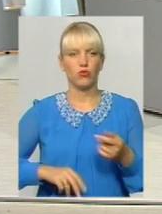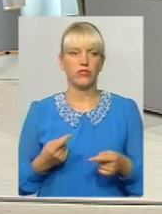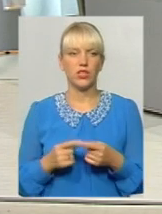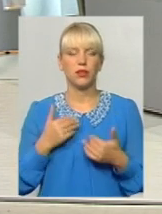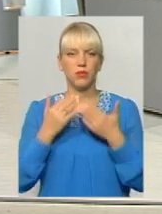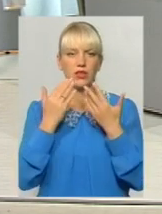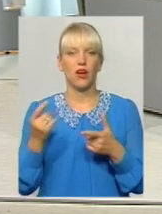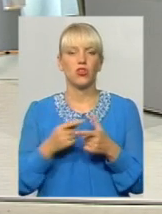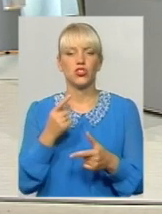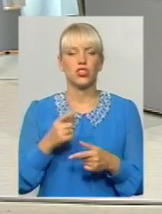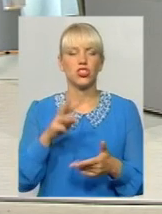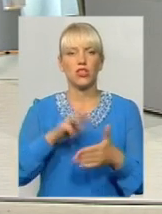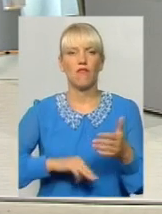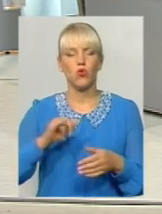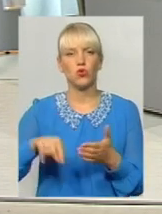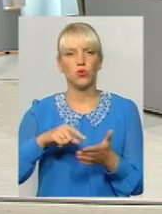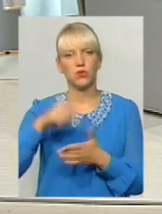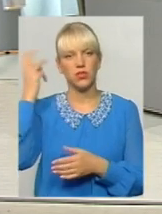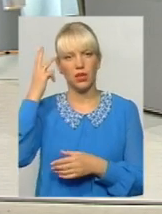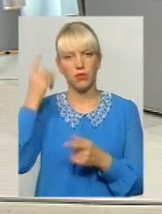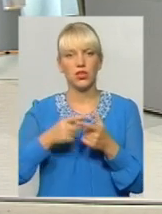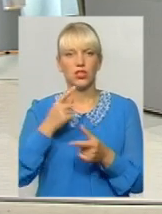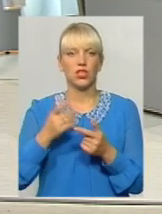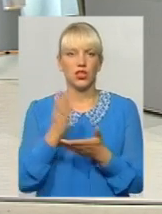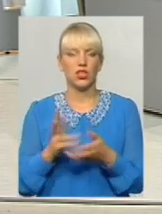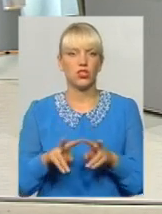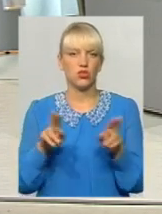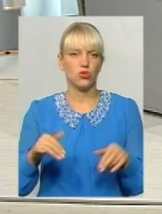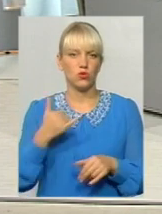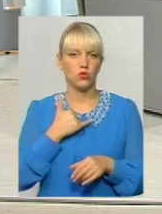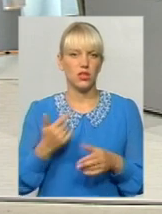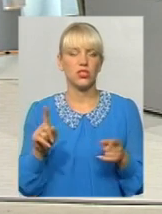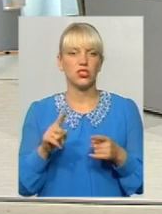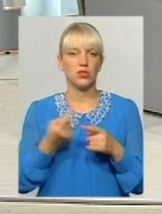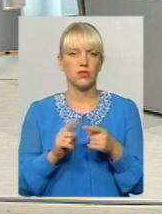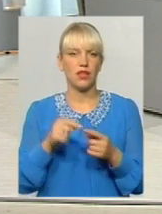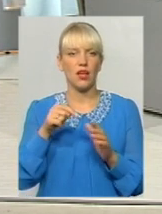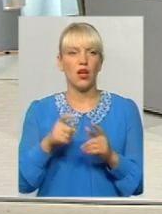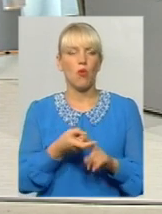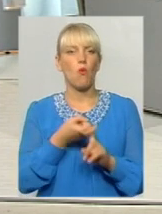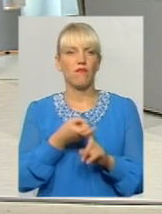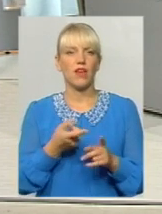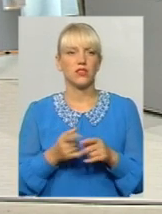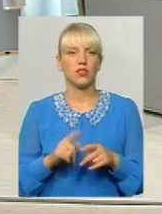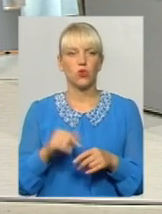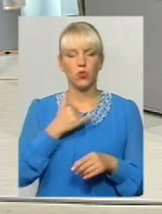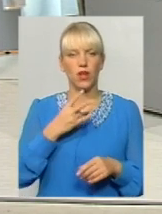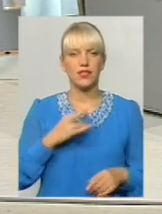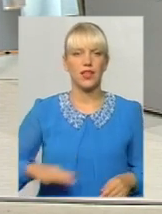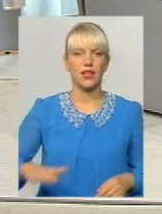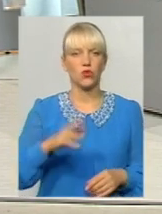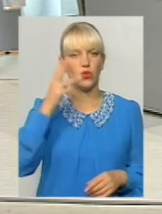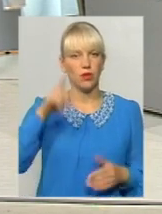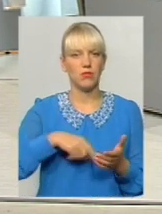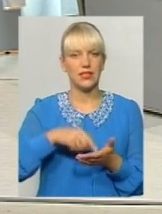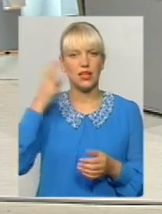Хмельницькому таких водіїв, чи такі автомобілі, чи є щось подібне в нас, і з чим це пов'язано? Ну, взагалі, в нас на території міста Хмельницького